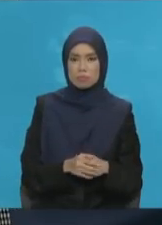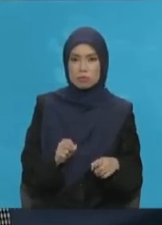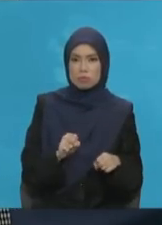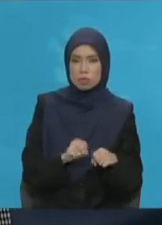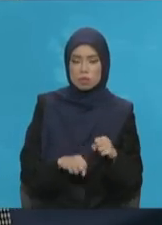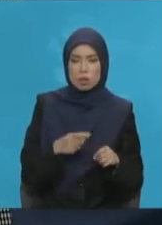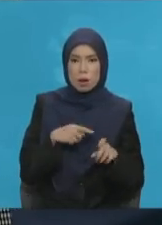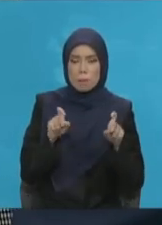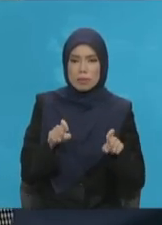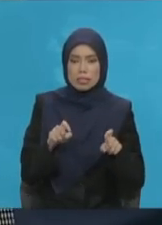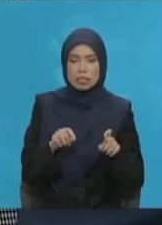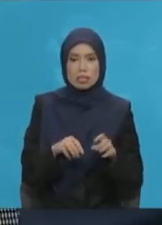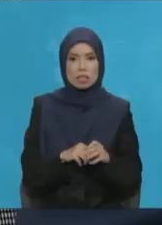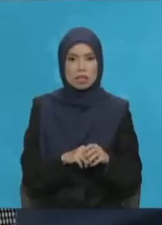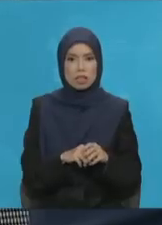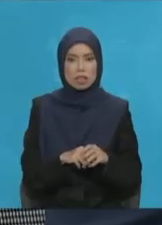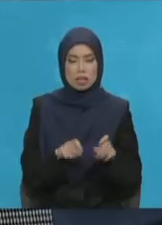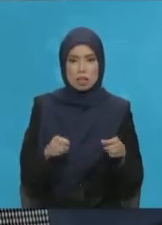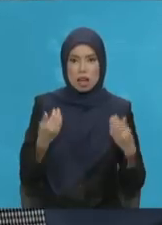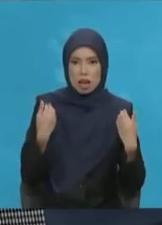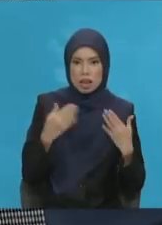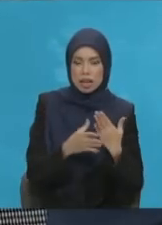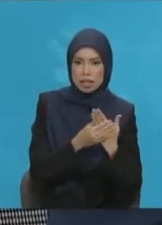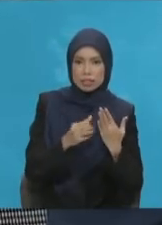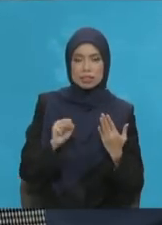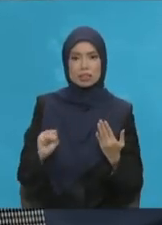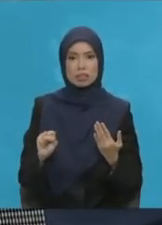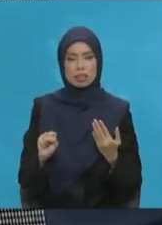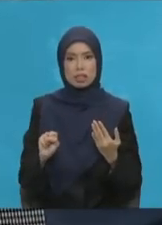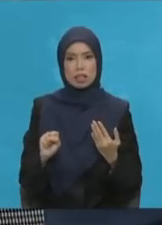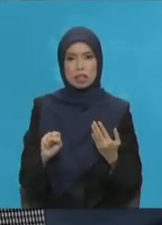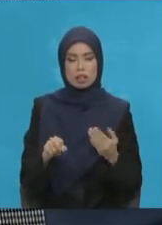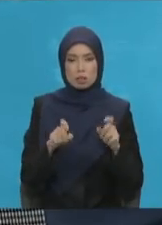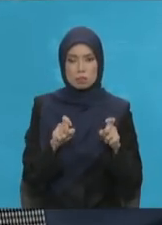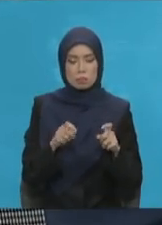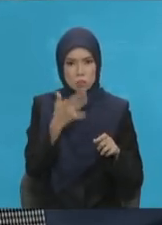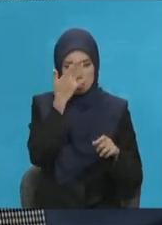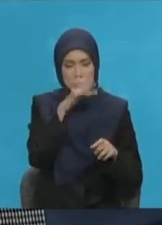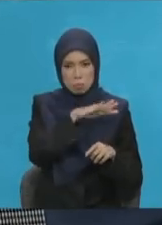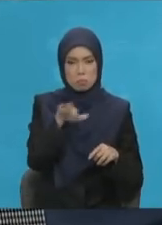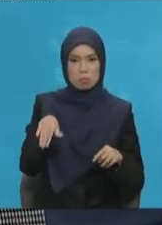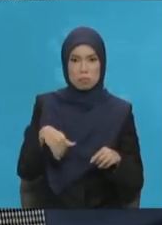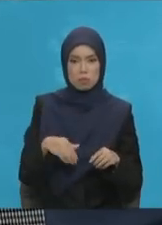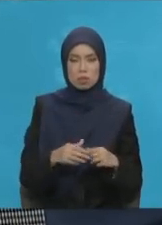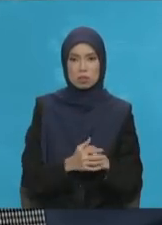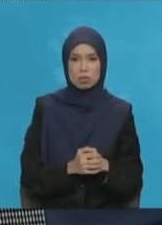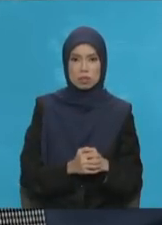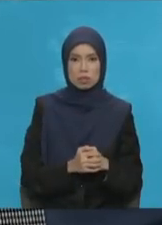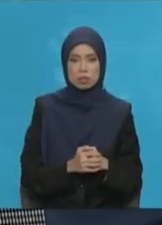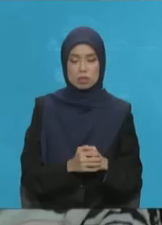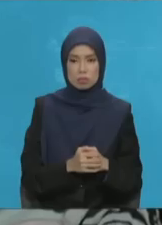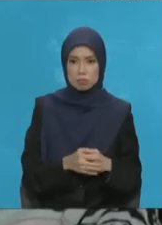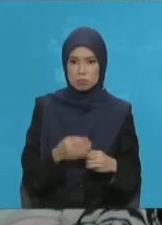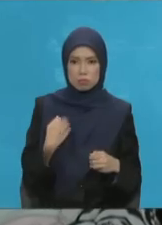memerlukan mekanisme Yang berpengalaman dan efisien Adakah kita sudah